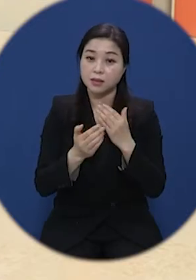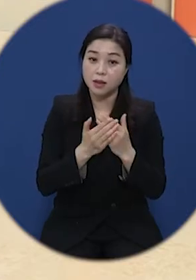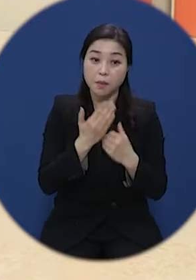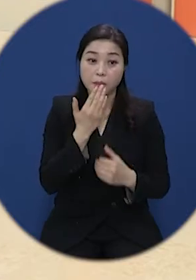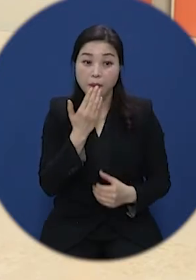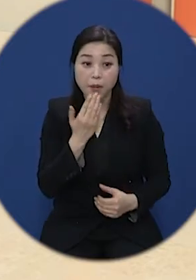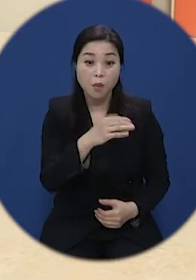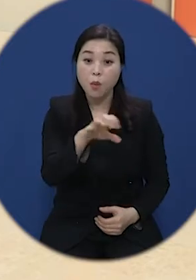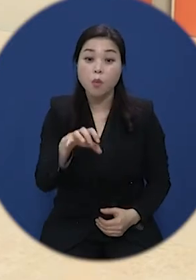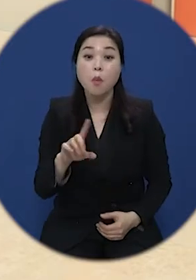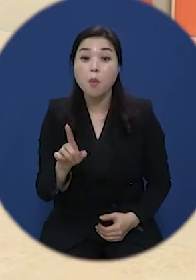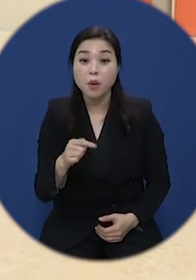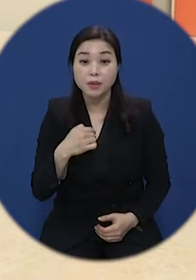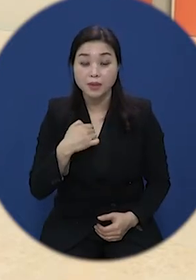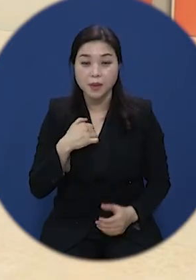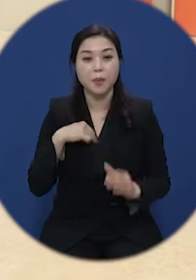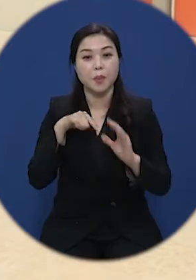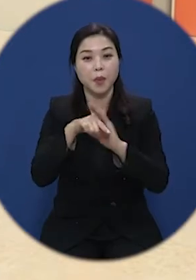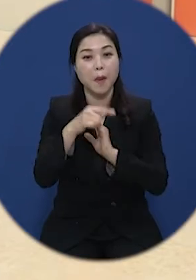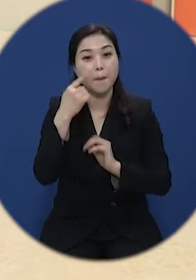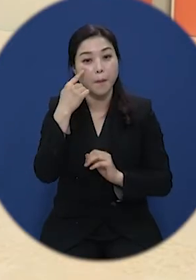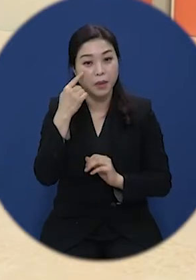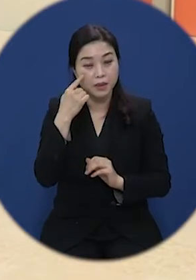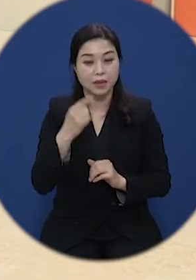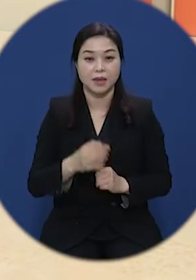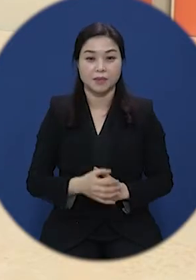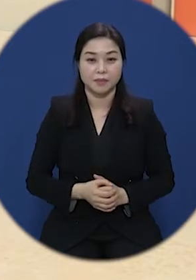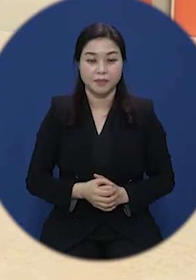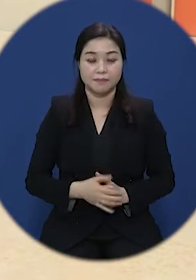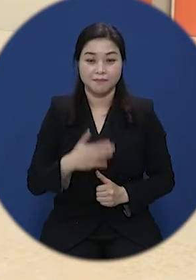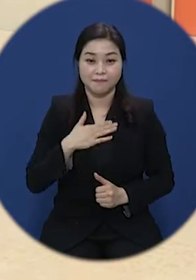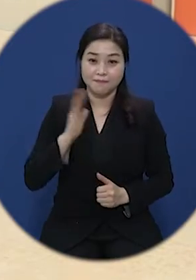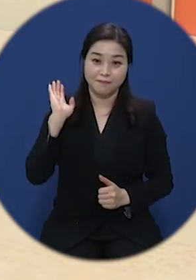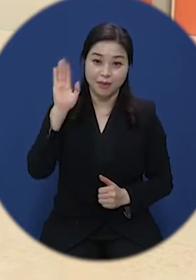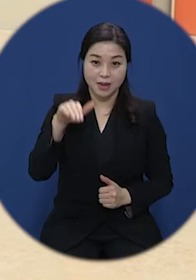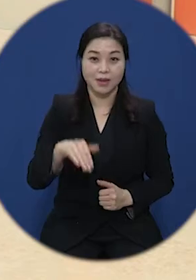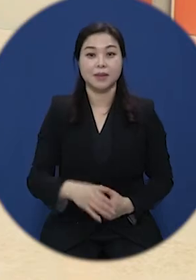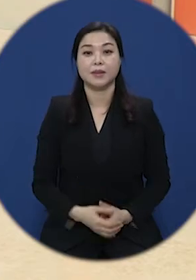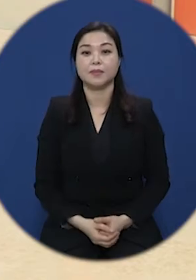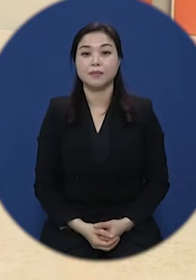있을지 제가 한번 들어가 보겠습니다. 시민 리포터가 간다.